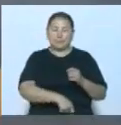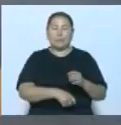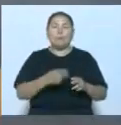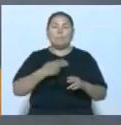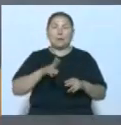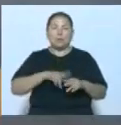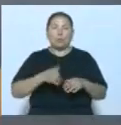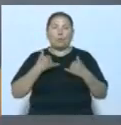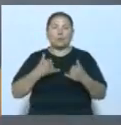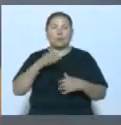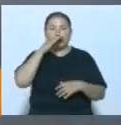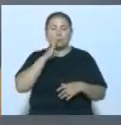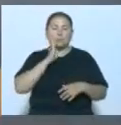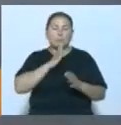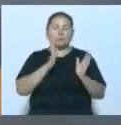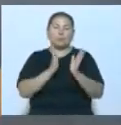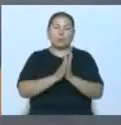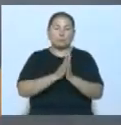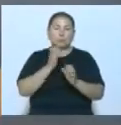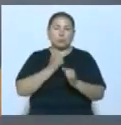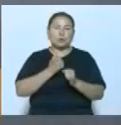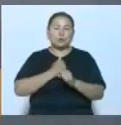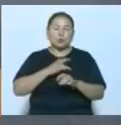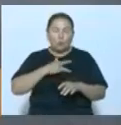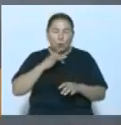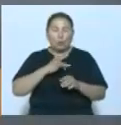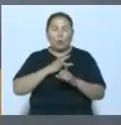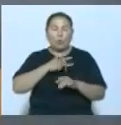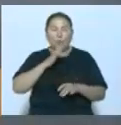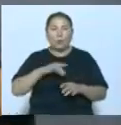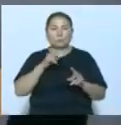Поэтому, уважаемые родители, призываем вас строго соблюдать правила дорожного движения.